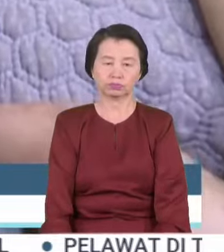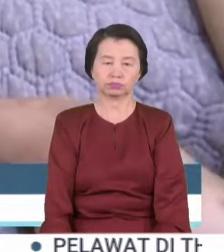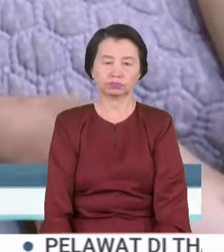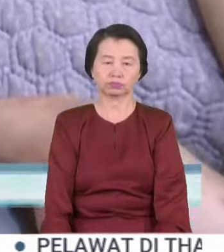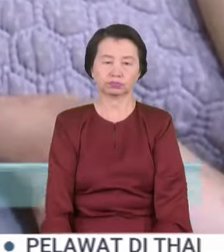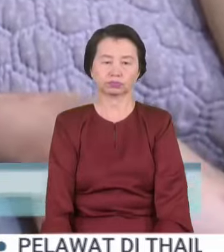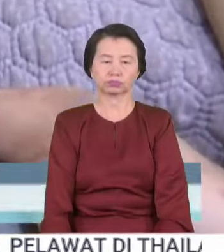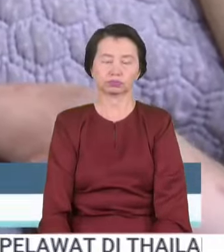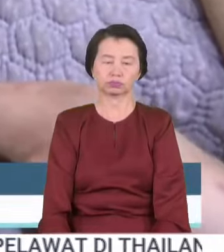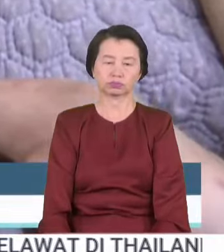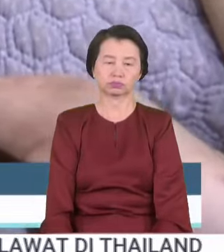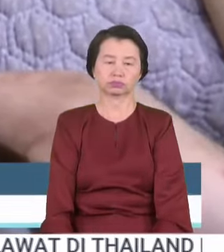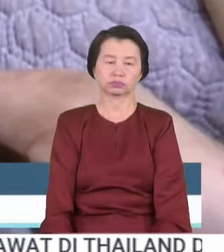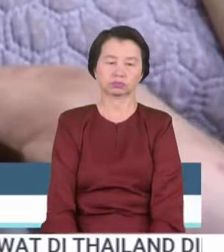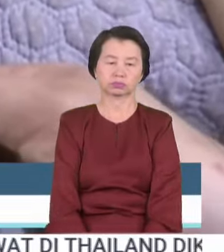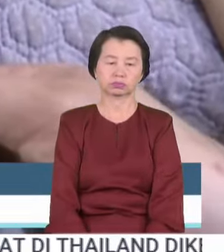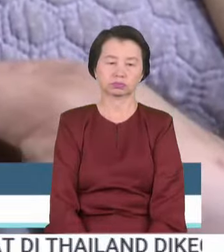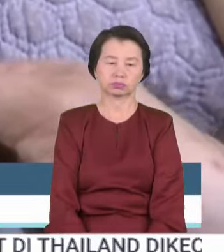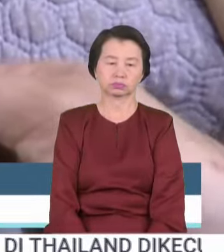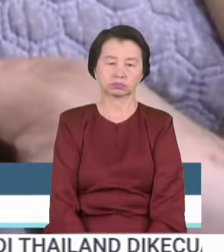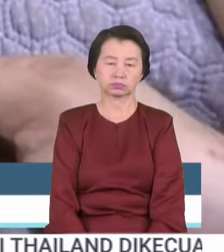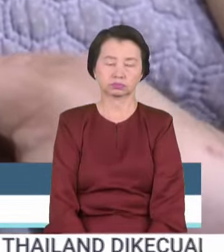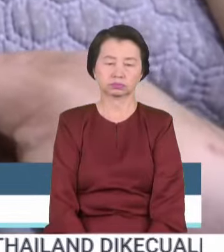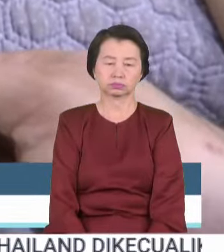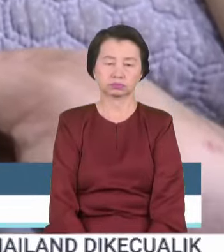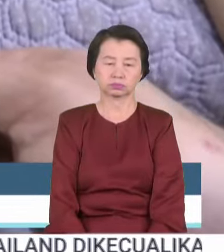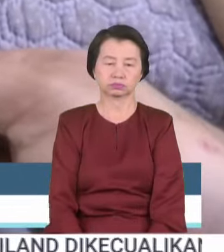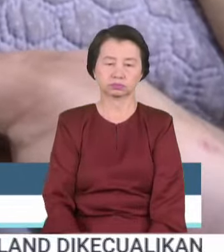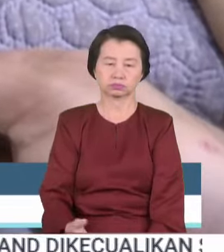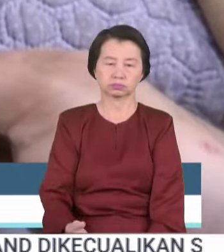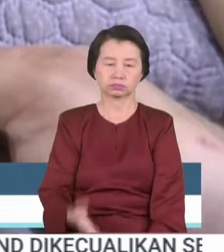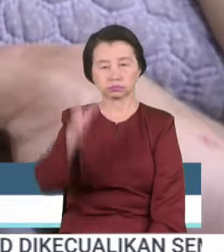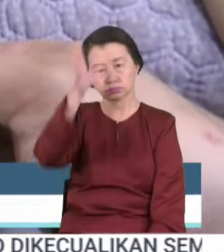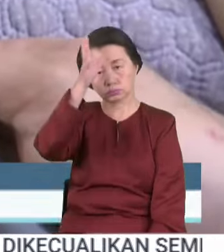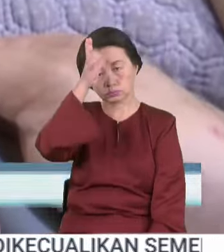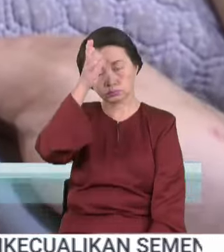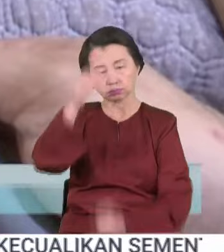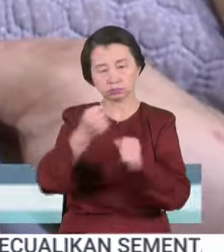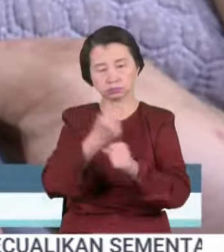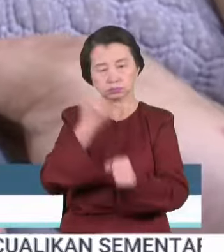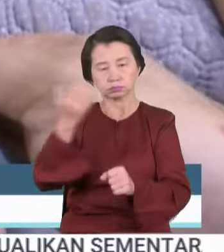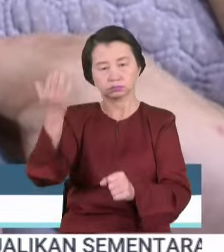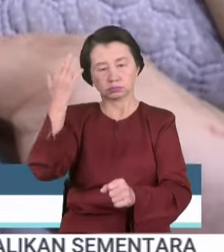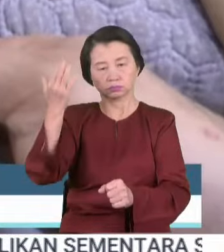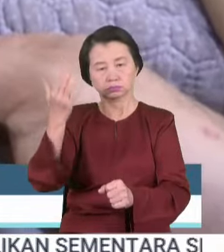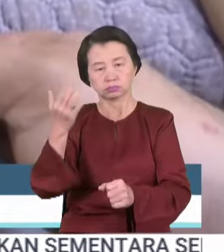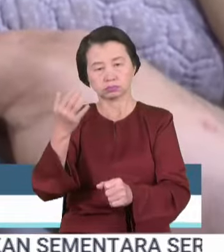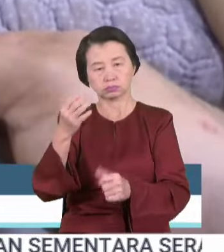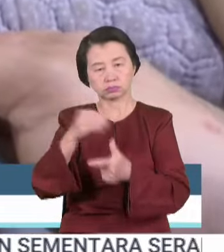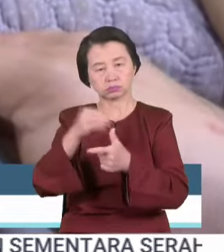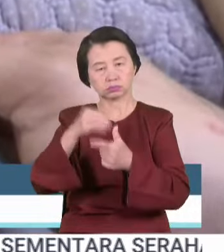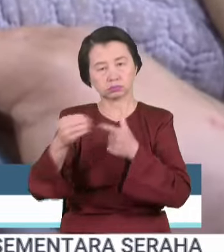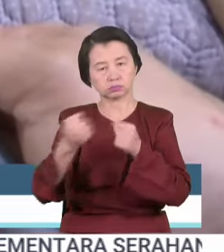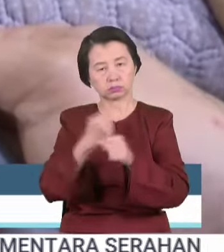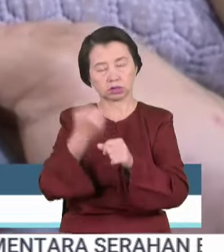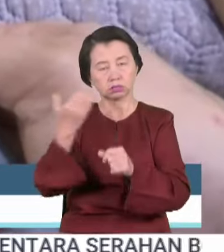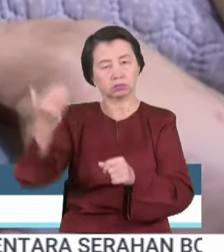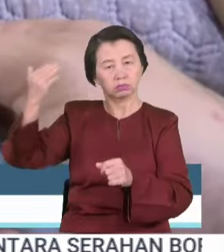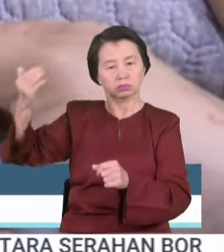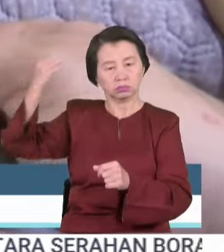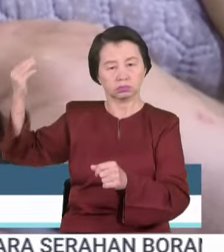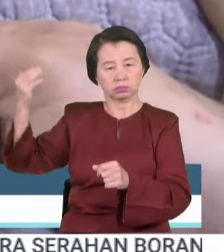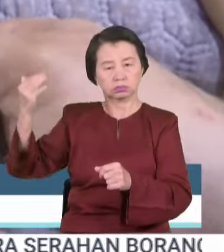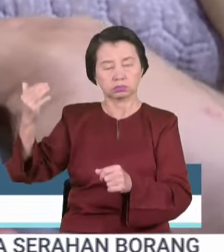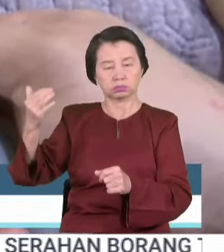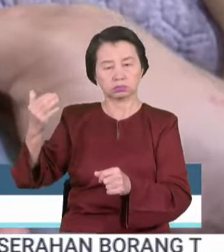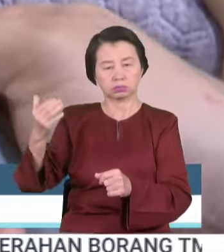Banyak bezalah atau ayat terlepas ataupun tahun sebelum ni tu raya